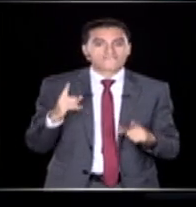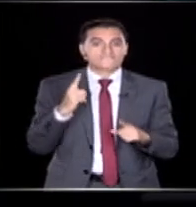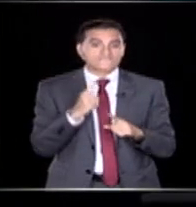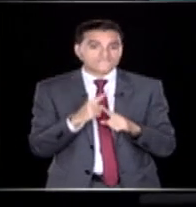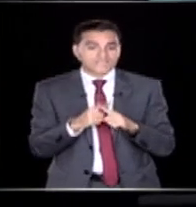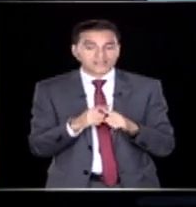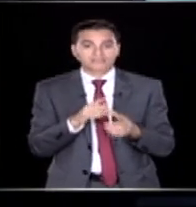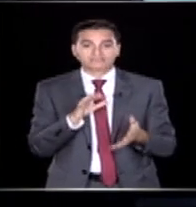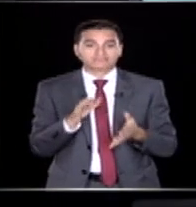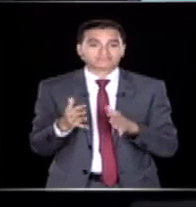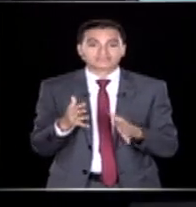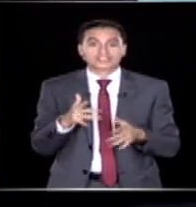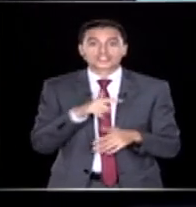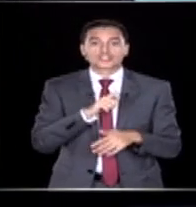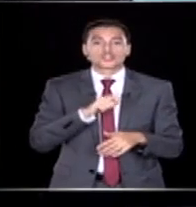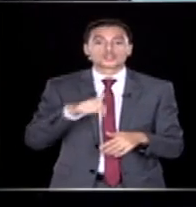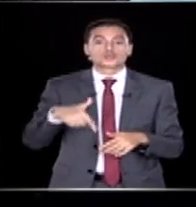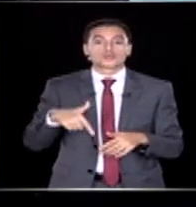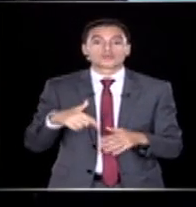بتتجمد حوالي 6 شهور.